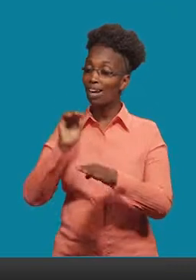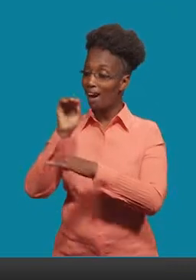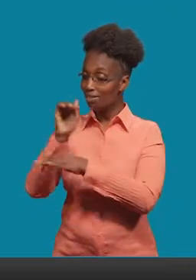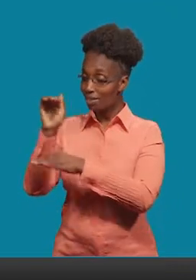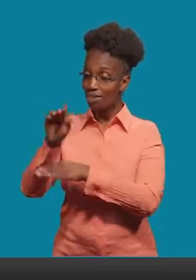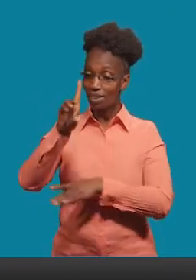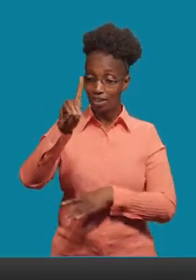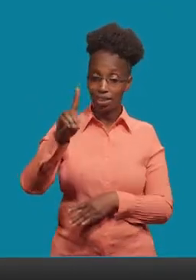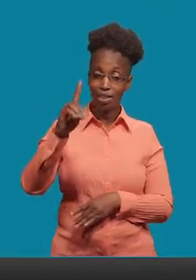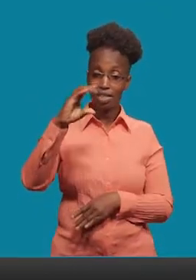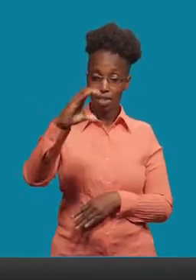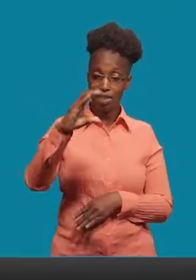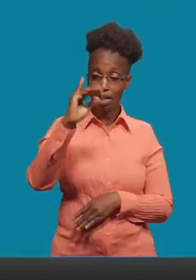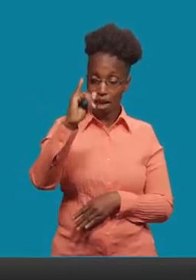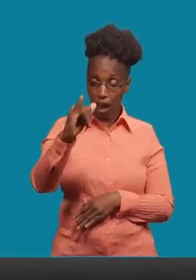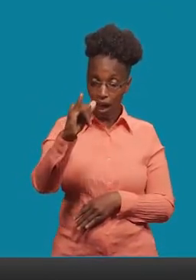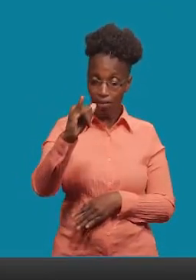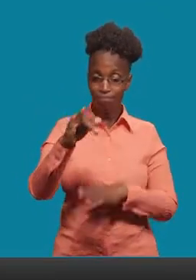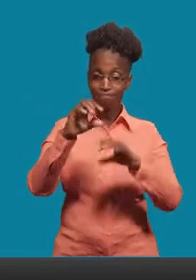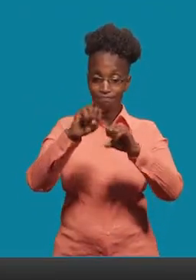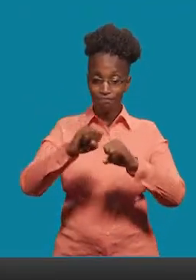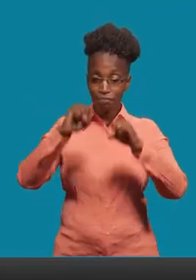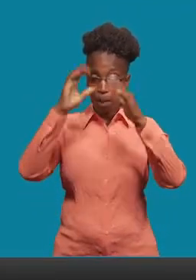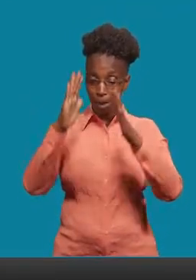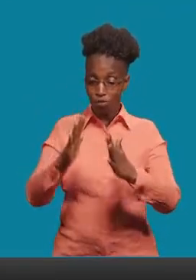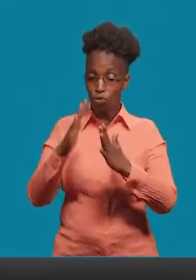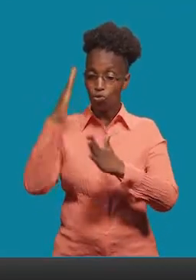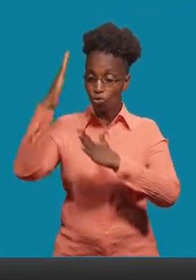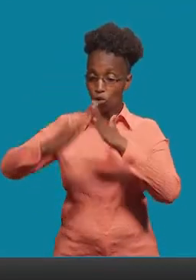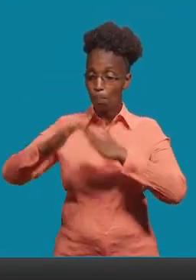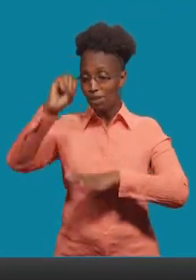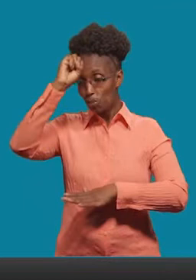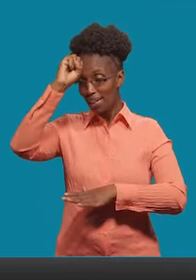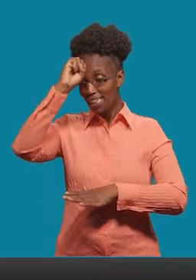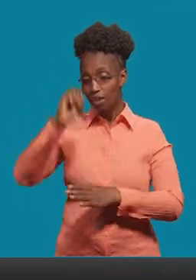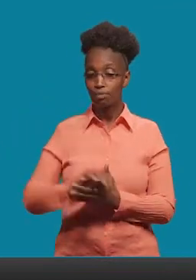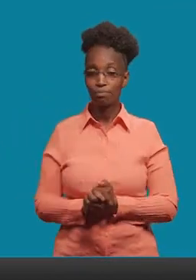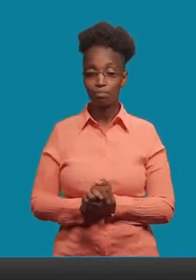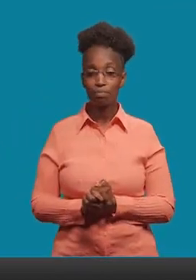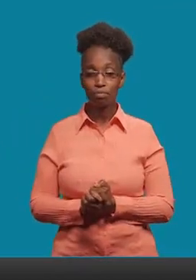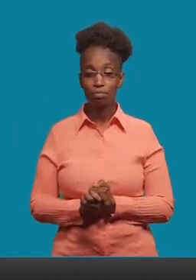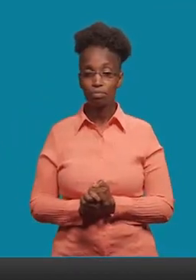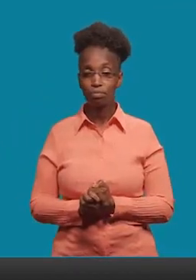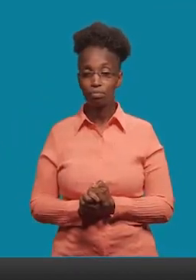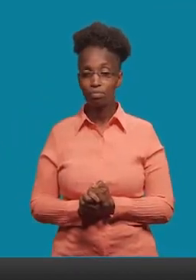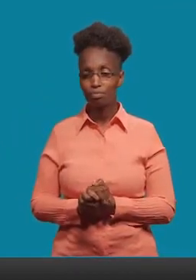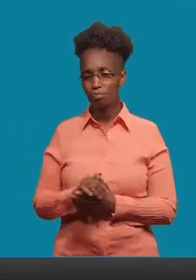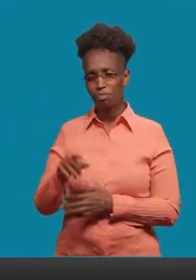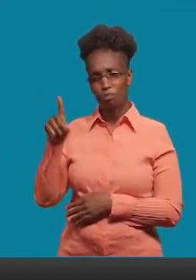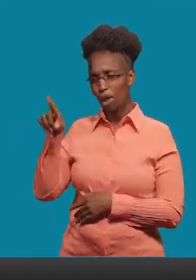Kinoti awache ujinga. Huyo bwana Kiboti awache ujinga. Sio kama